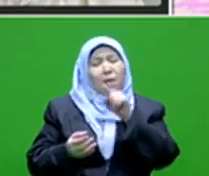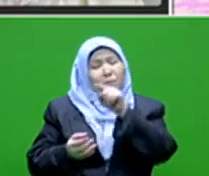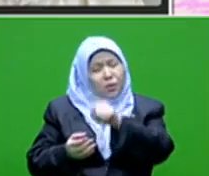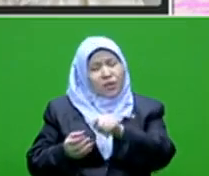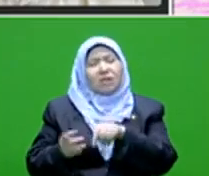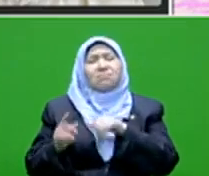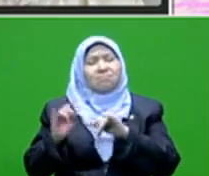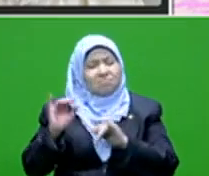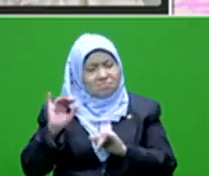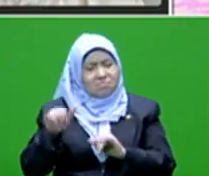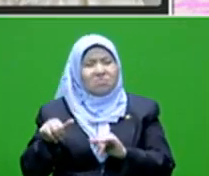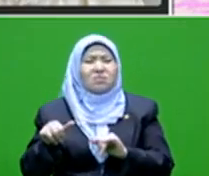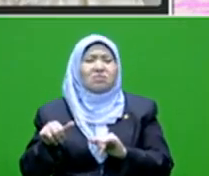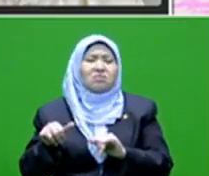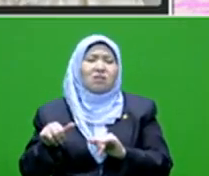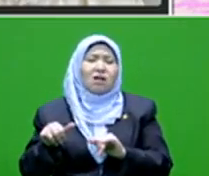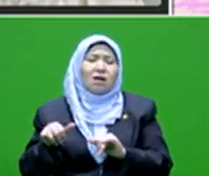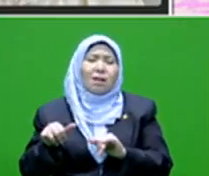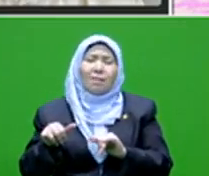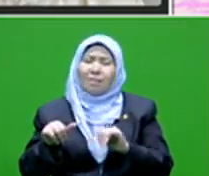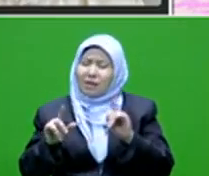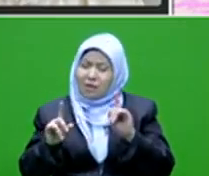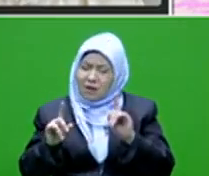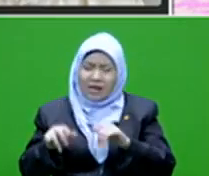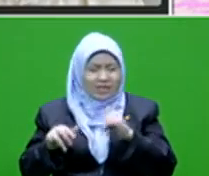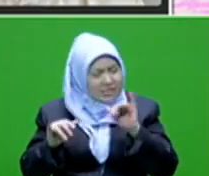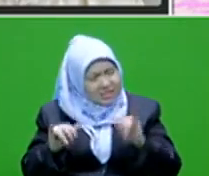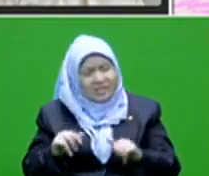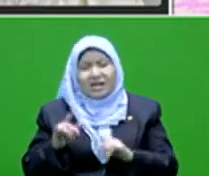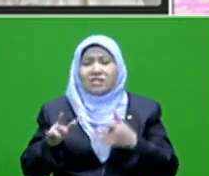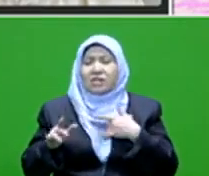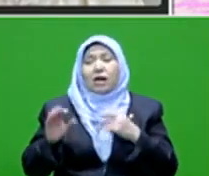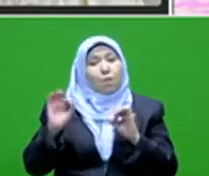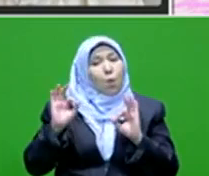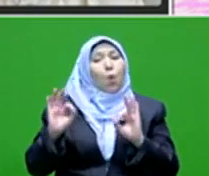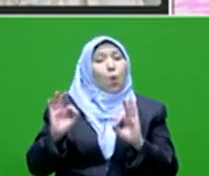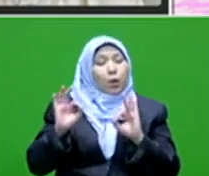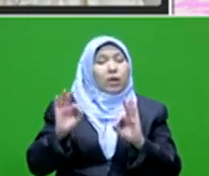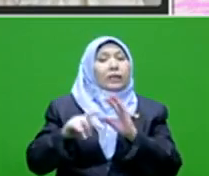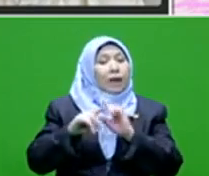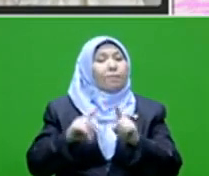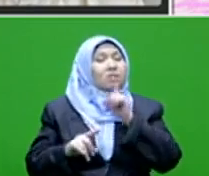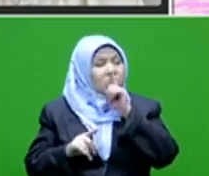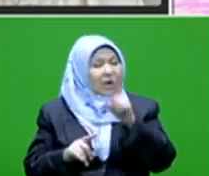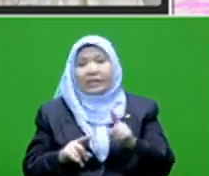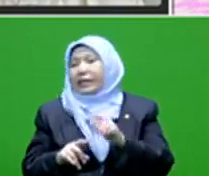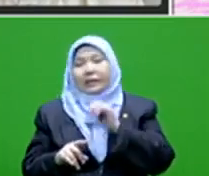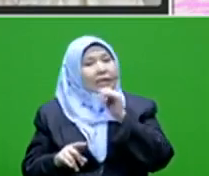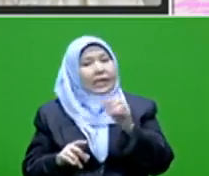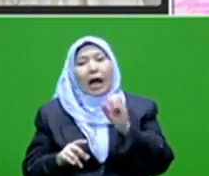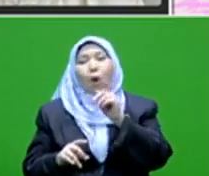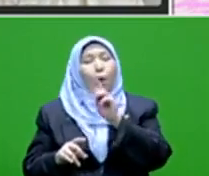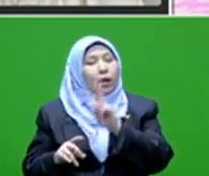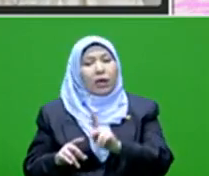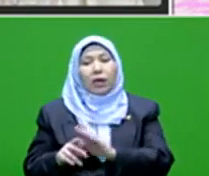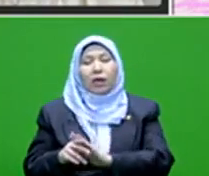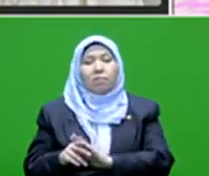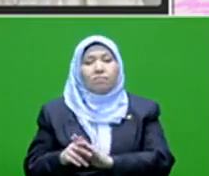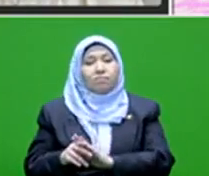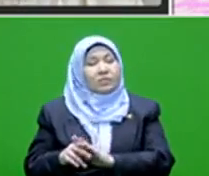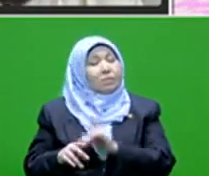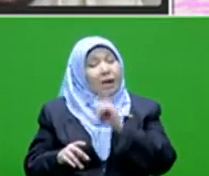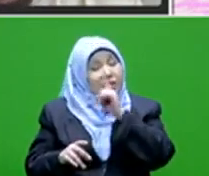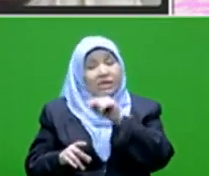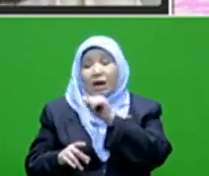rasa buat, memang rasa kamu ni okey, padahal sebenarnya tak okey. Ya, istilahnya bal sawwalat